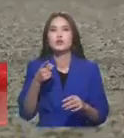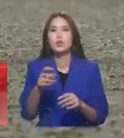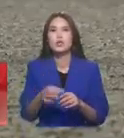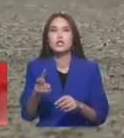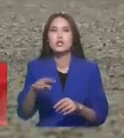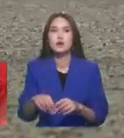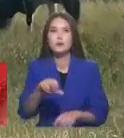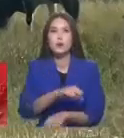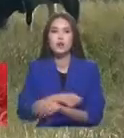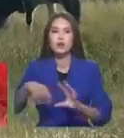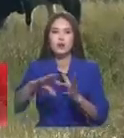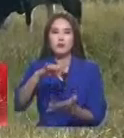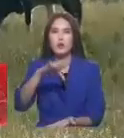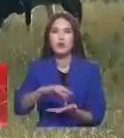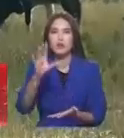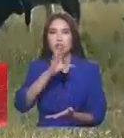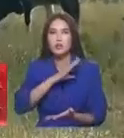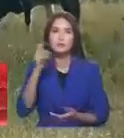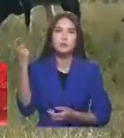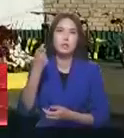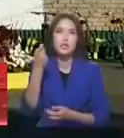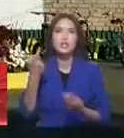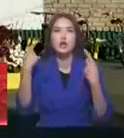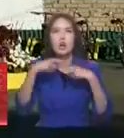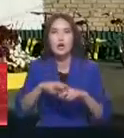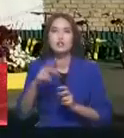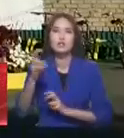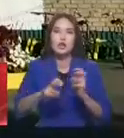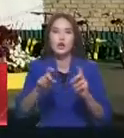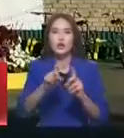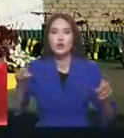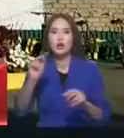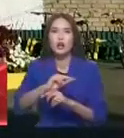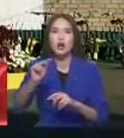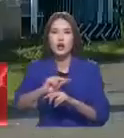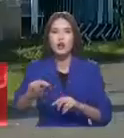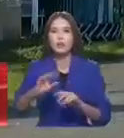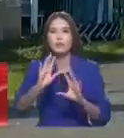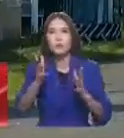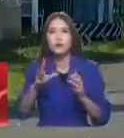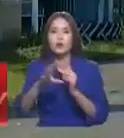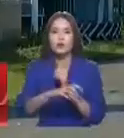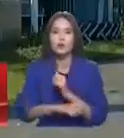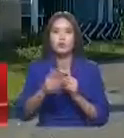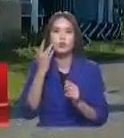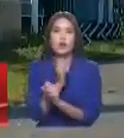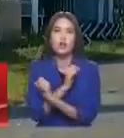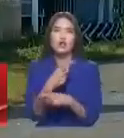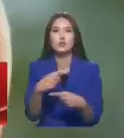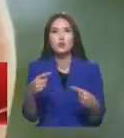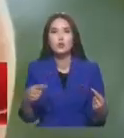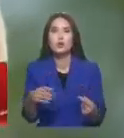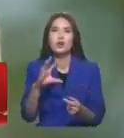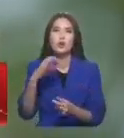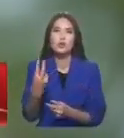областного центра. В Белом много крестьянских хозяйств, работает средняя школа, где обучаются дети со всех сел округа. Решаются другие социальные